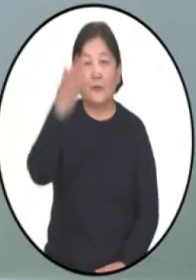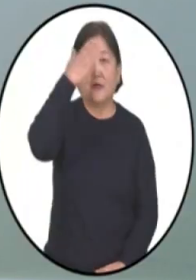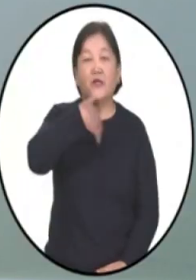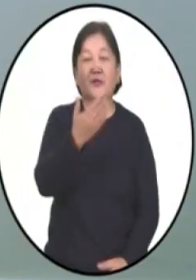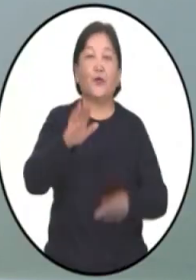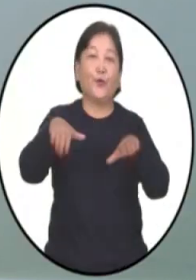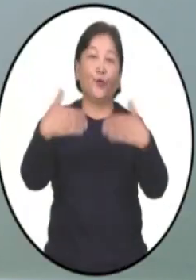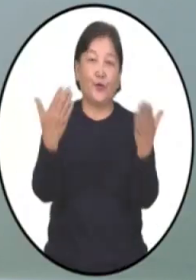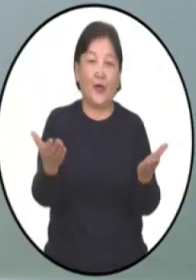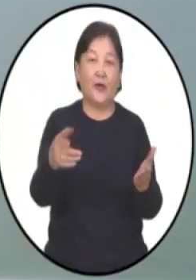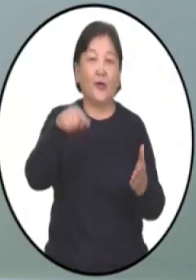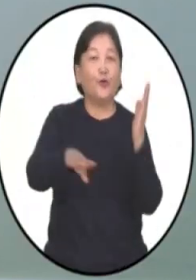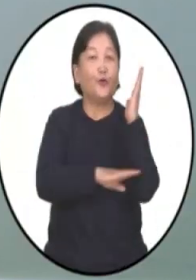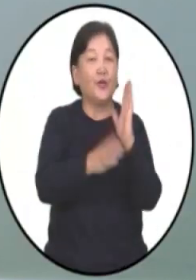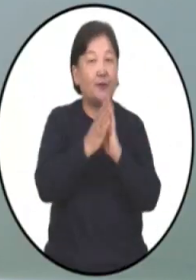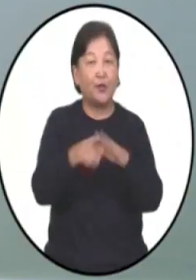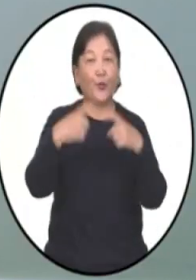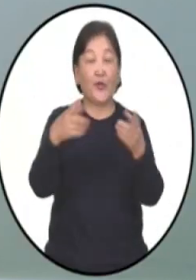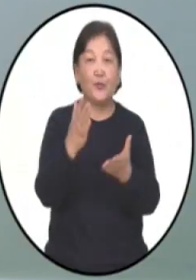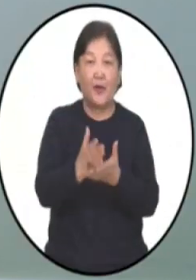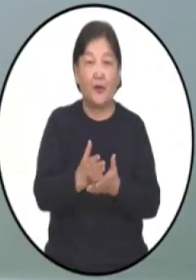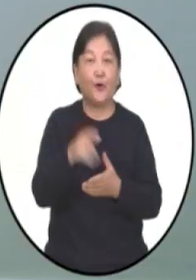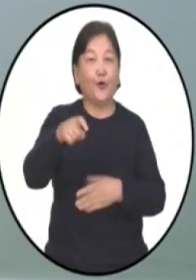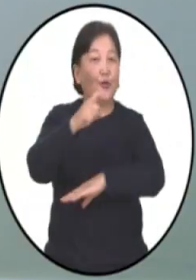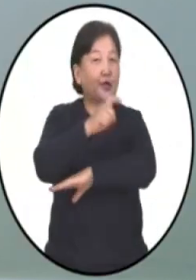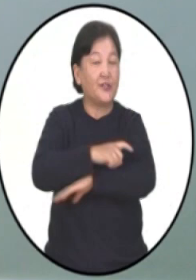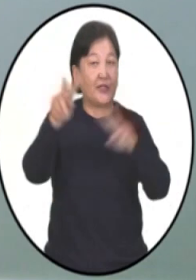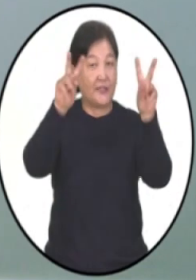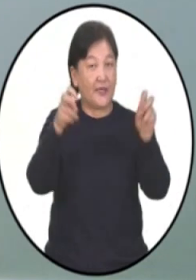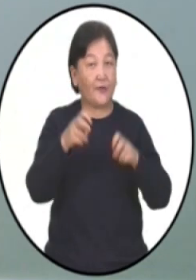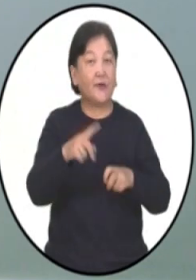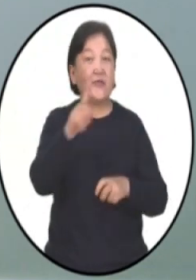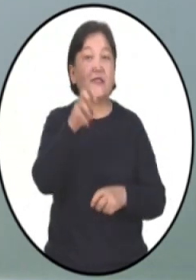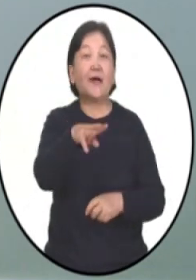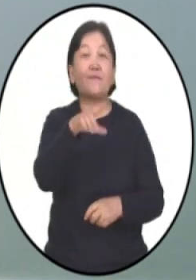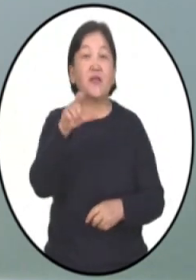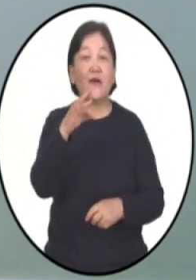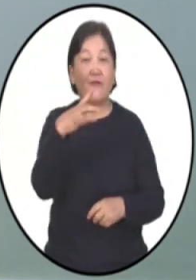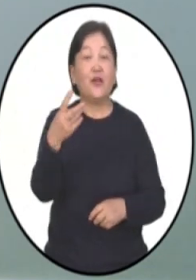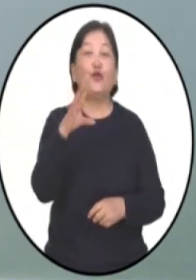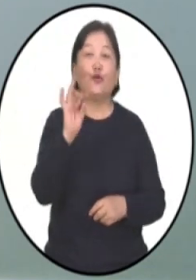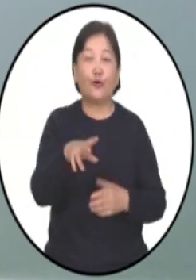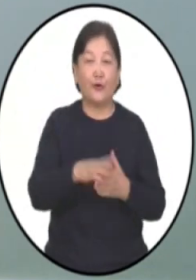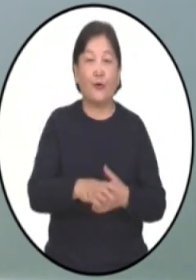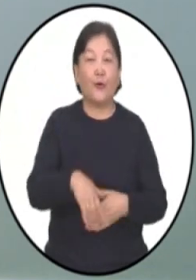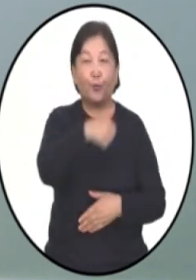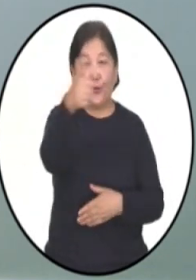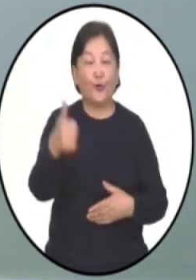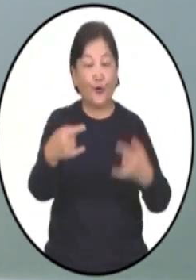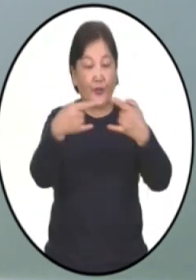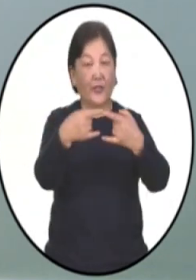Сайн байна уу хүмүүд ээ. Та бүхэнд энэ өдрийн мэндийг хүргэе. Өнөөдрийн хичээлийн сэдэв маань зам тээврийн төрлүүд. За бүгдээрээ дэлгэцэнд ойртон